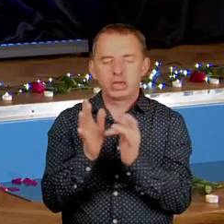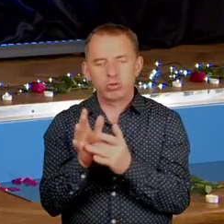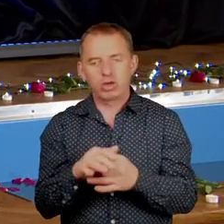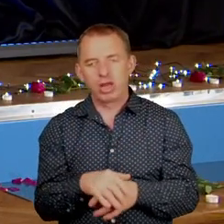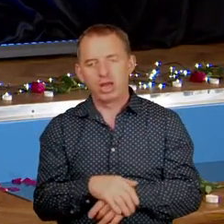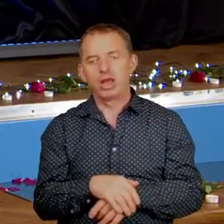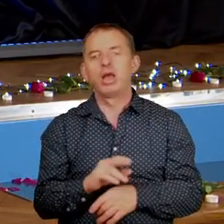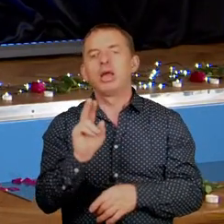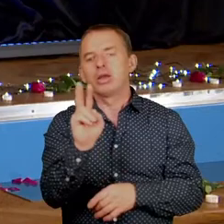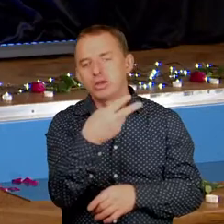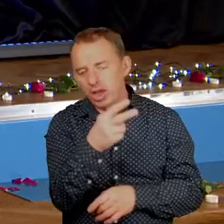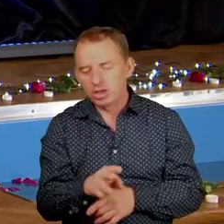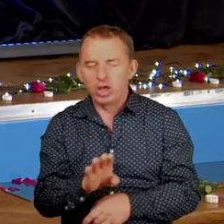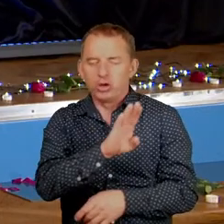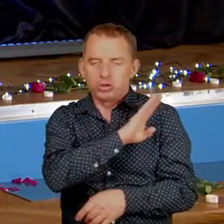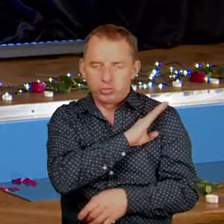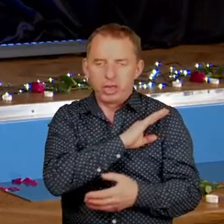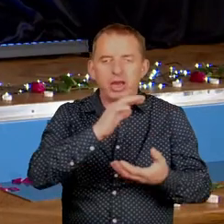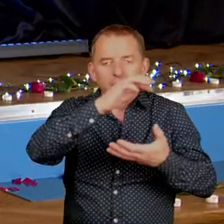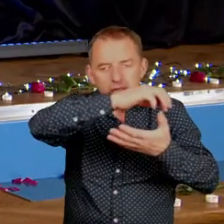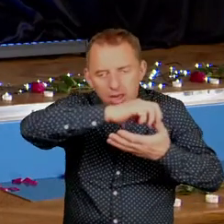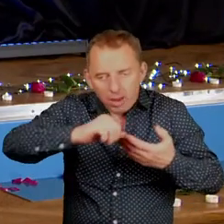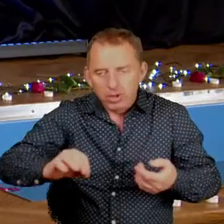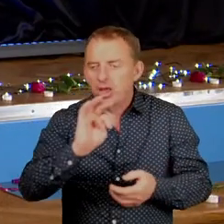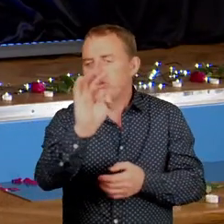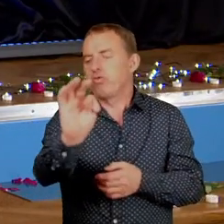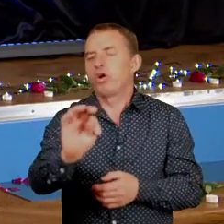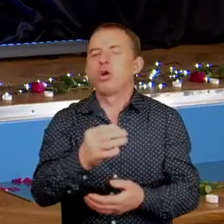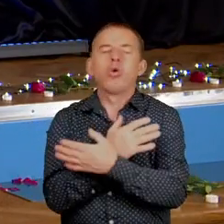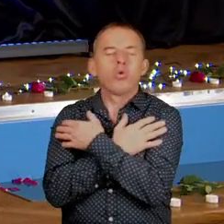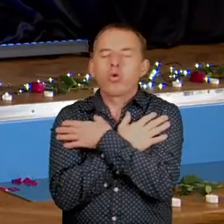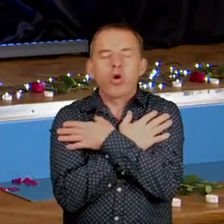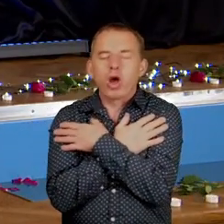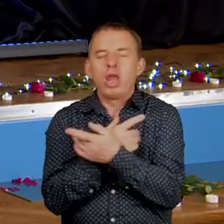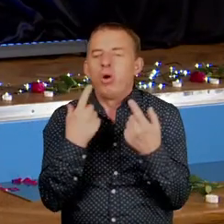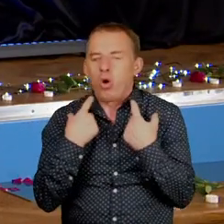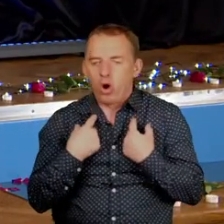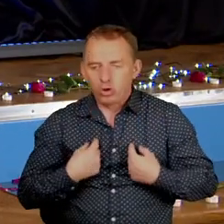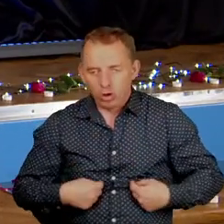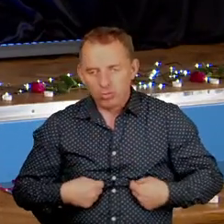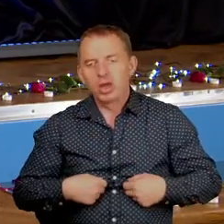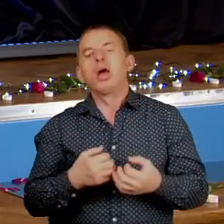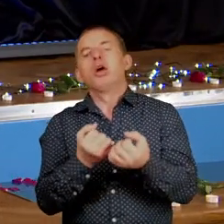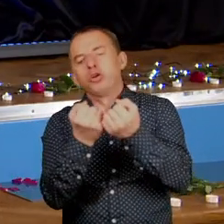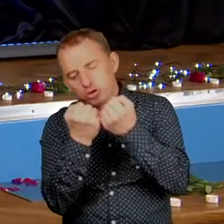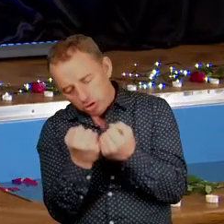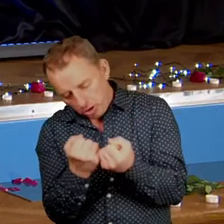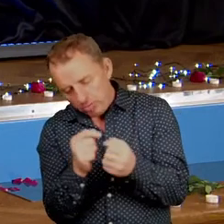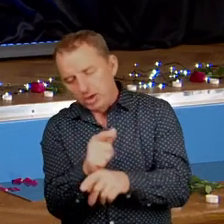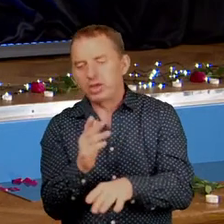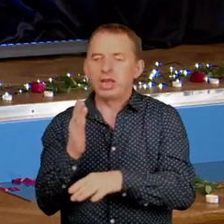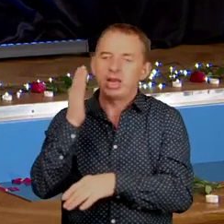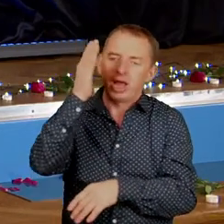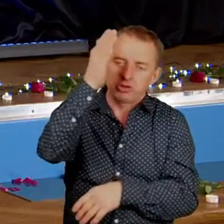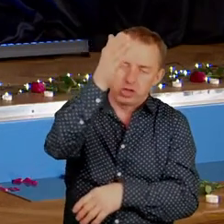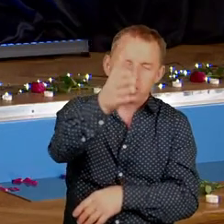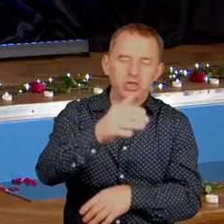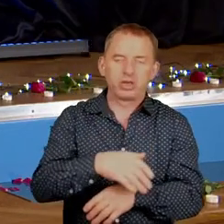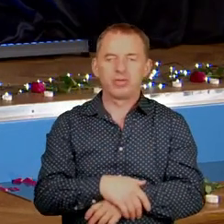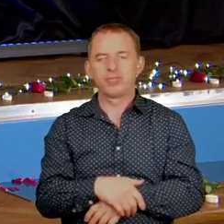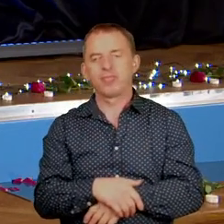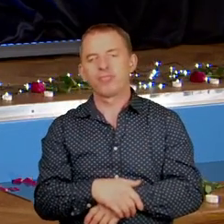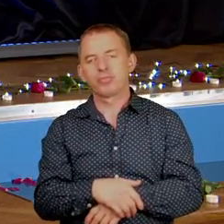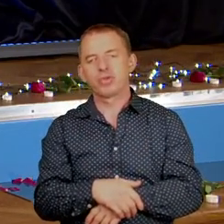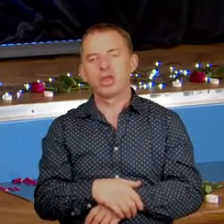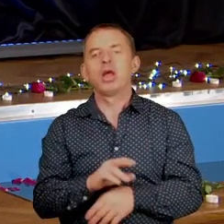one. Kiedy śmierć zabiera twoją ukochaną osobę. Cling to that hope. Trzymaj się tej nadziei. When sorrow fills your